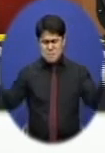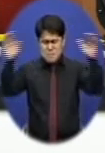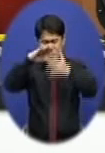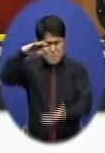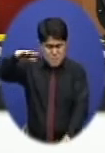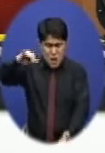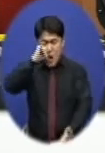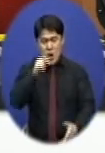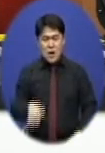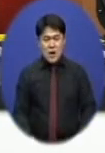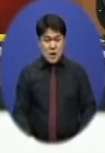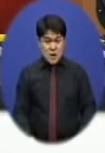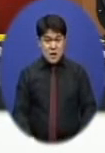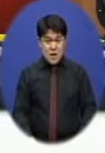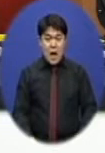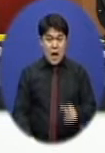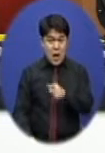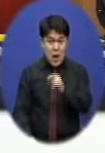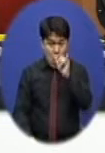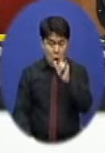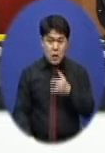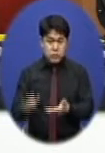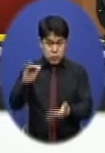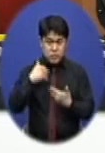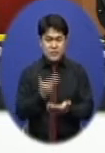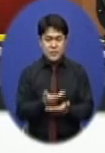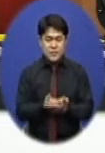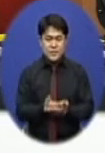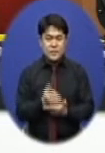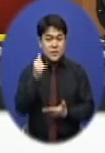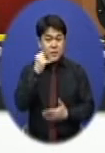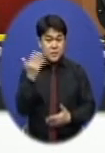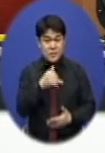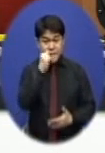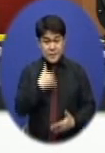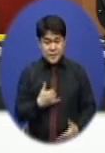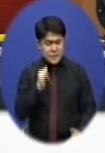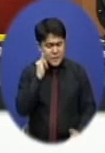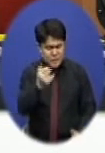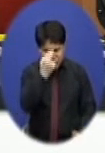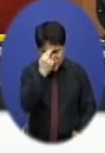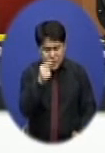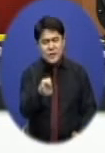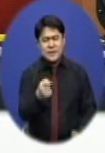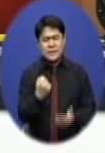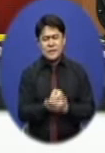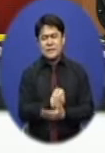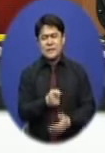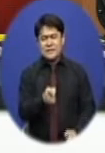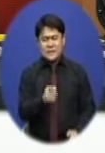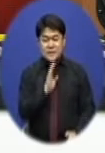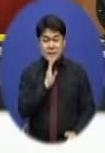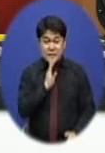깔듯 큰 박스로 해놨거든요. 아, 일반 예. 그럼 일반 보내주세요. 전화번호 있어서 전화를 드리니까 이렇게 안 받으시더라고요.